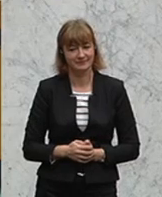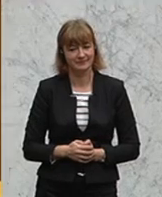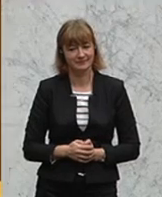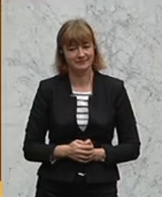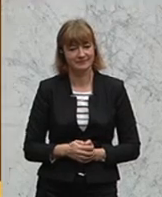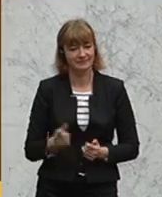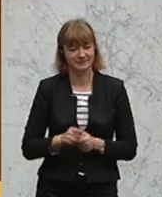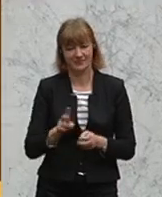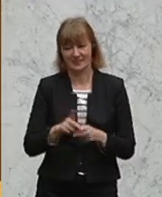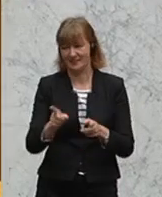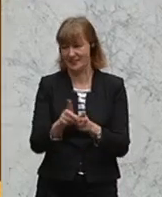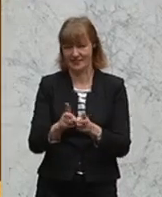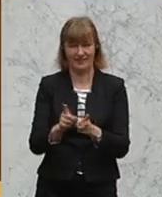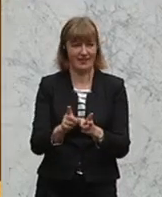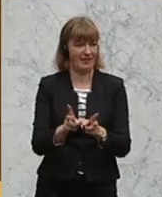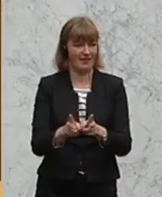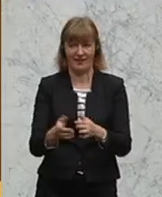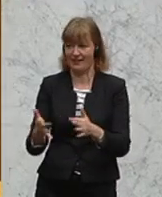Naja, ihr seid ein bisschen kleinlich, ne, heute.